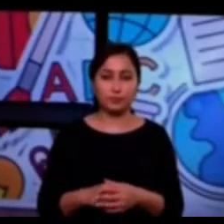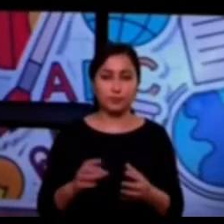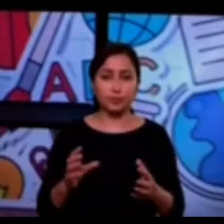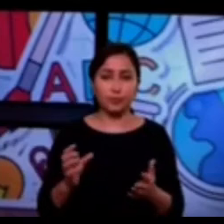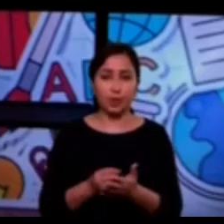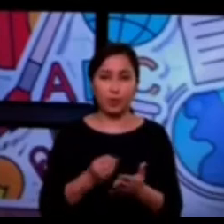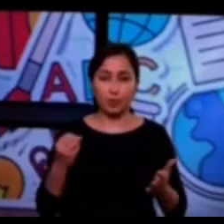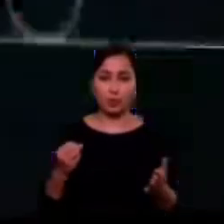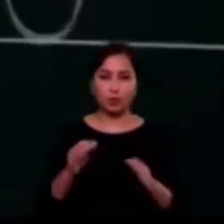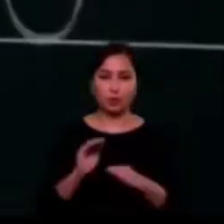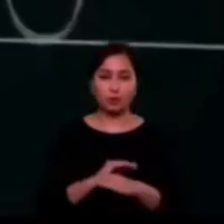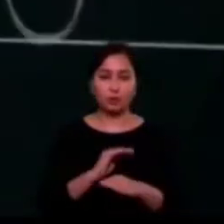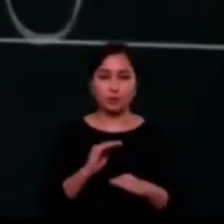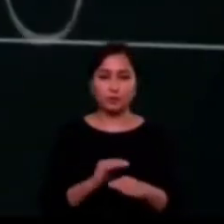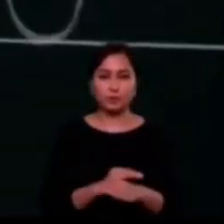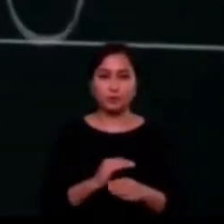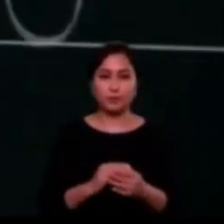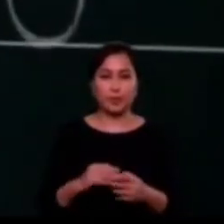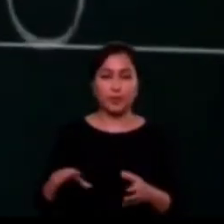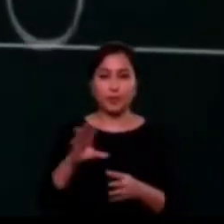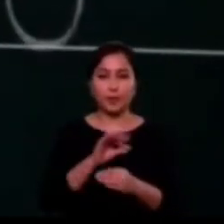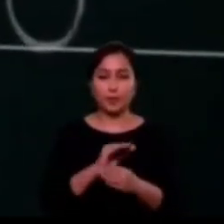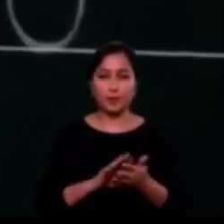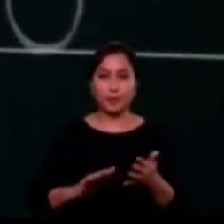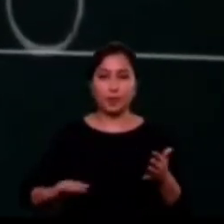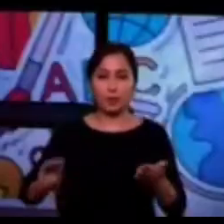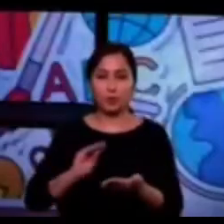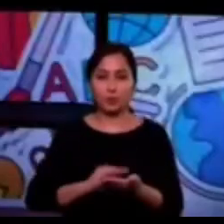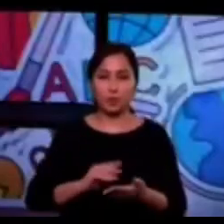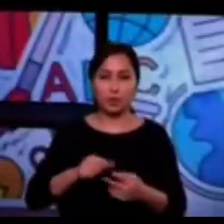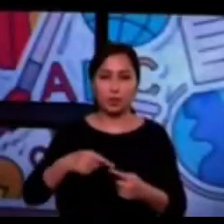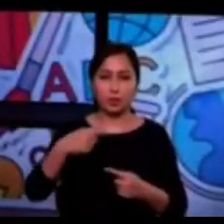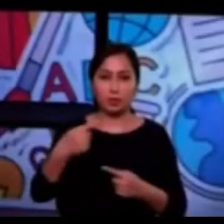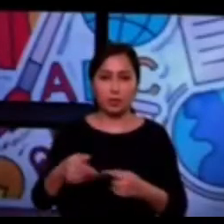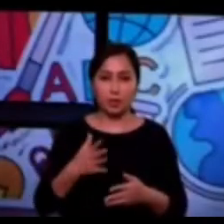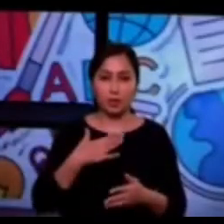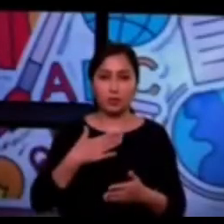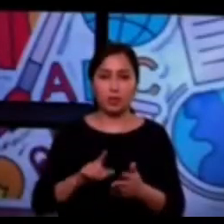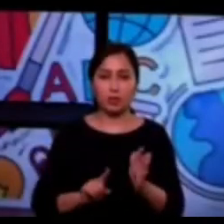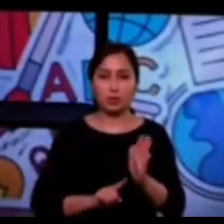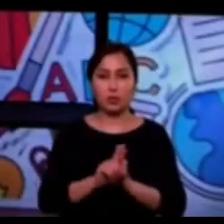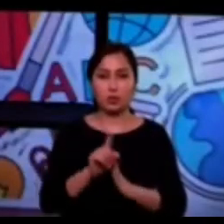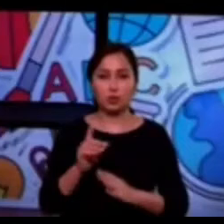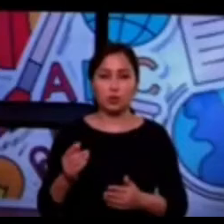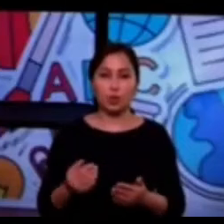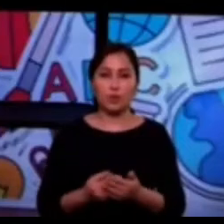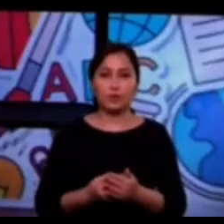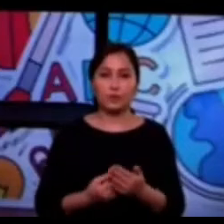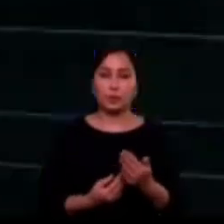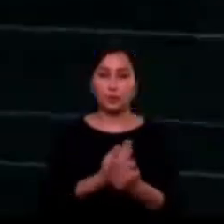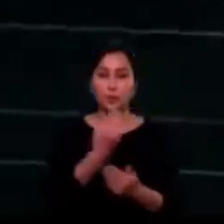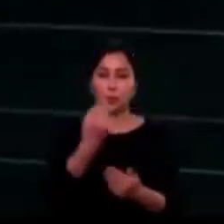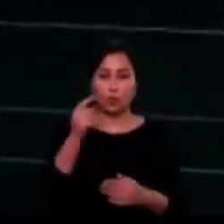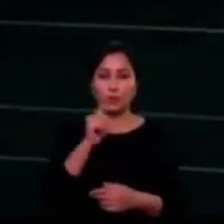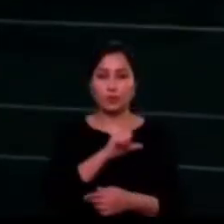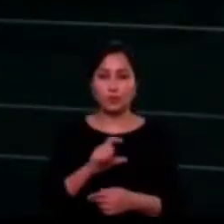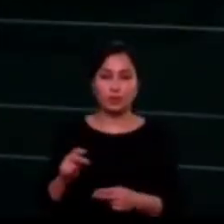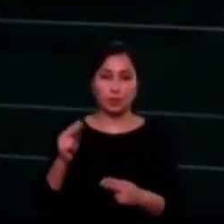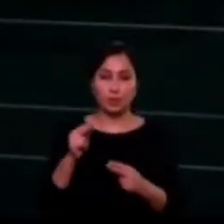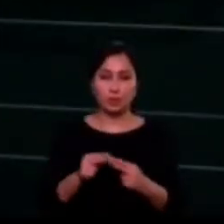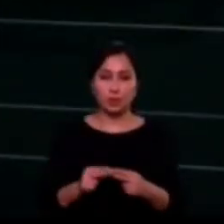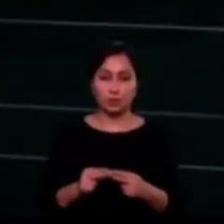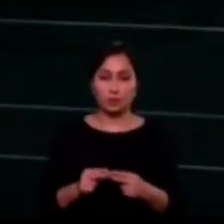Получилось? Молодцы! Вы продолжаете писать дальше, а я начну с новой строки.